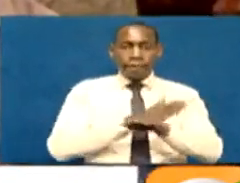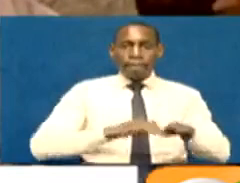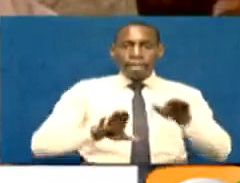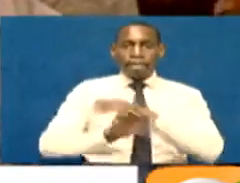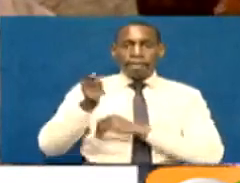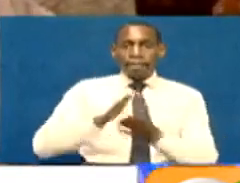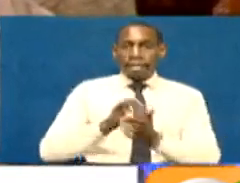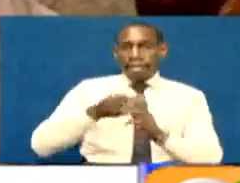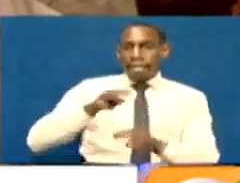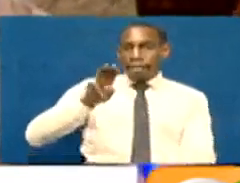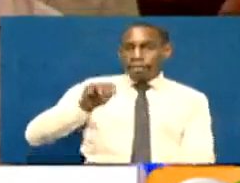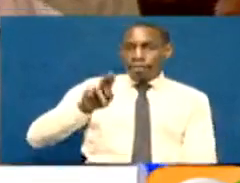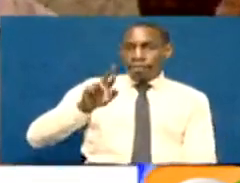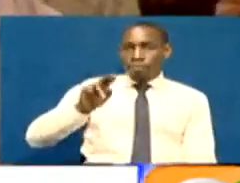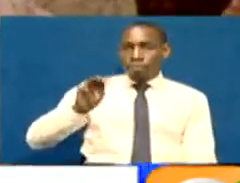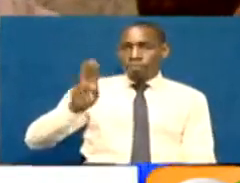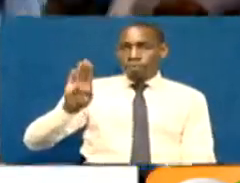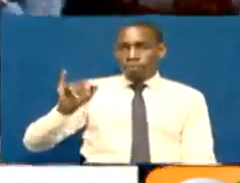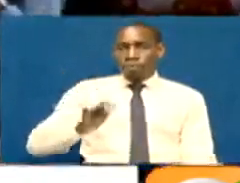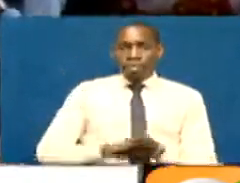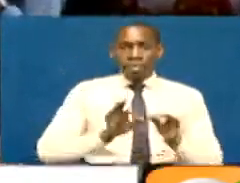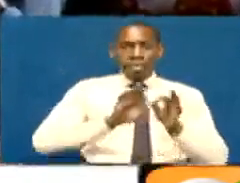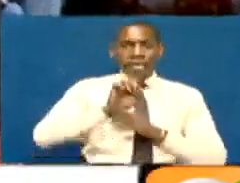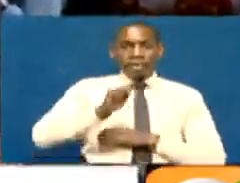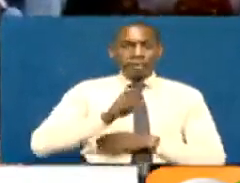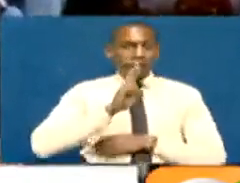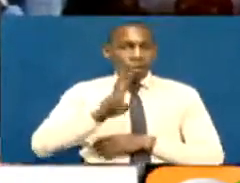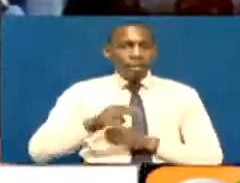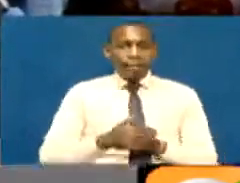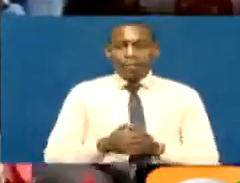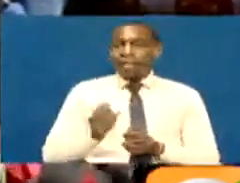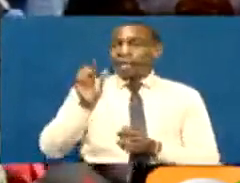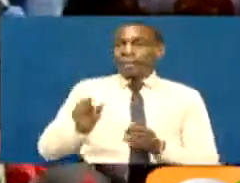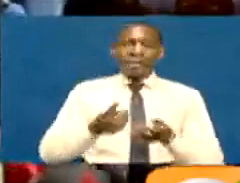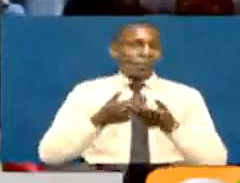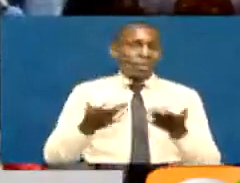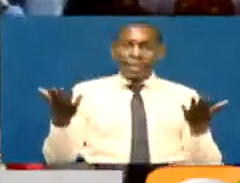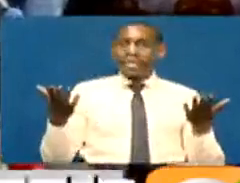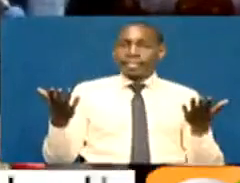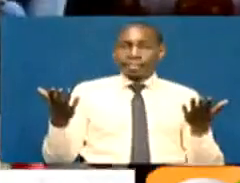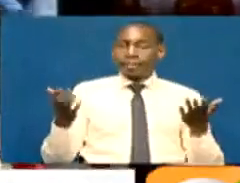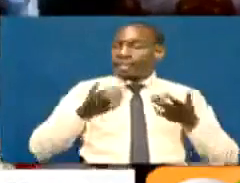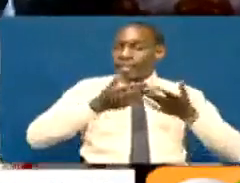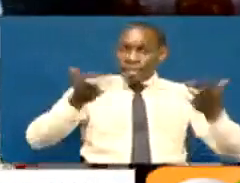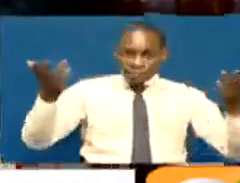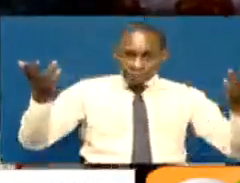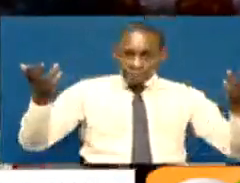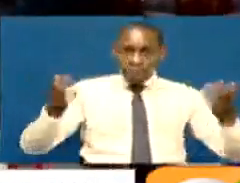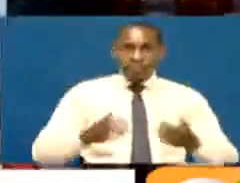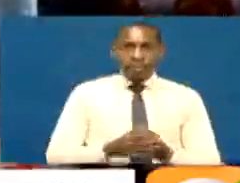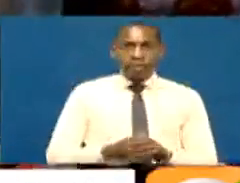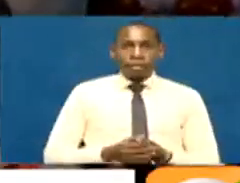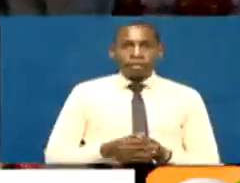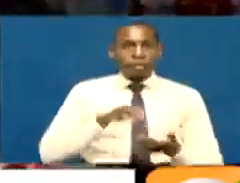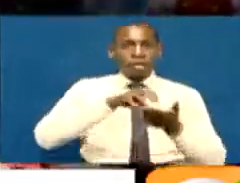president Murumbi 1,200. Mtu yoyote aliyoko kokote awe na